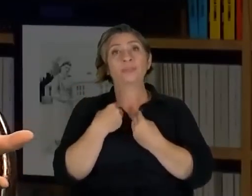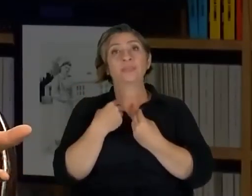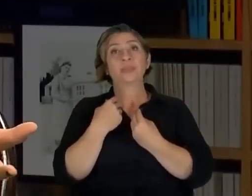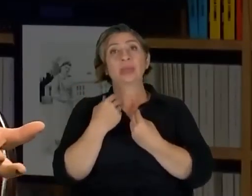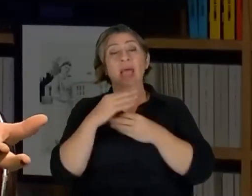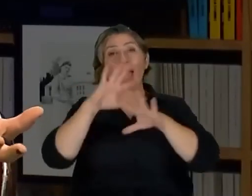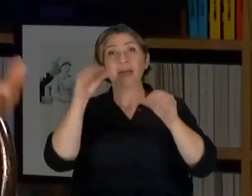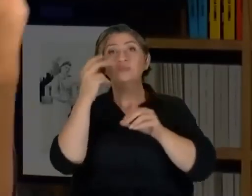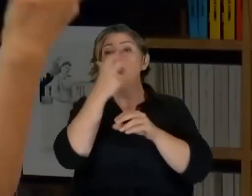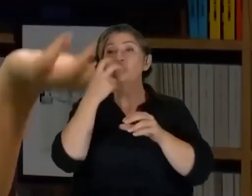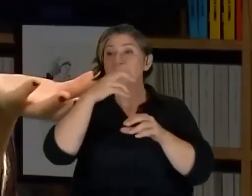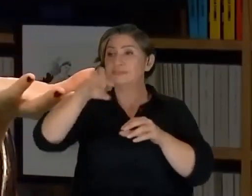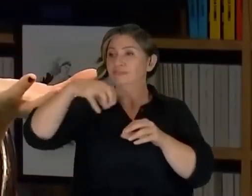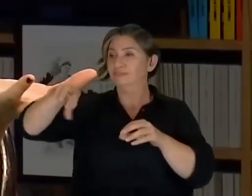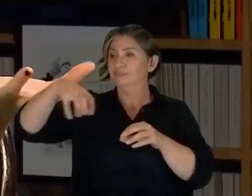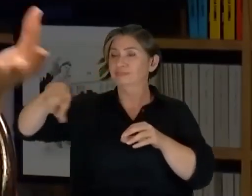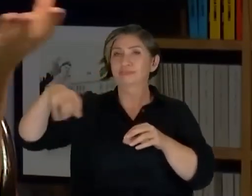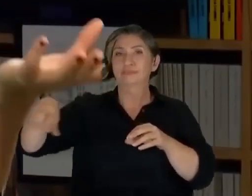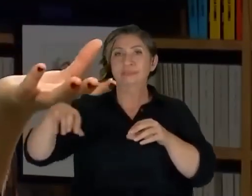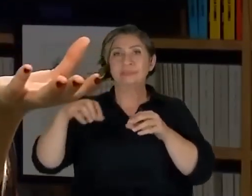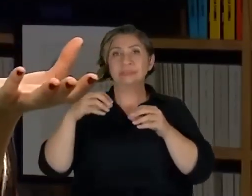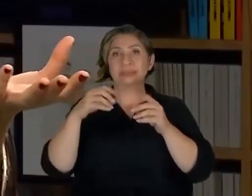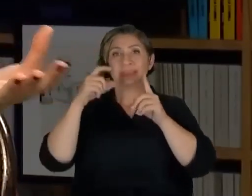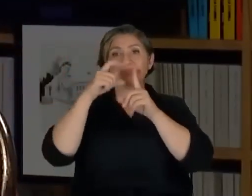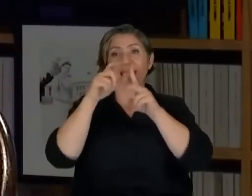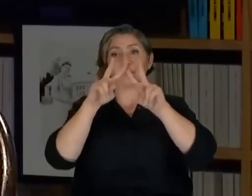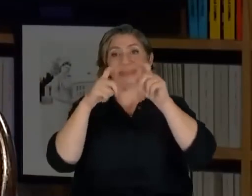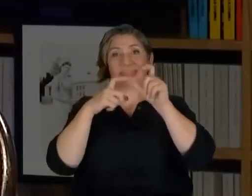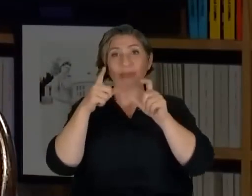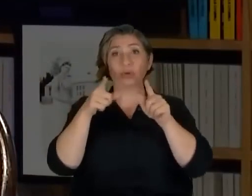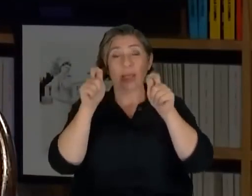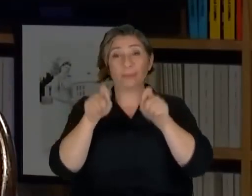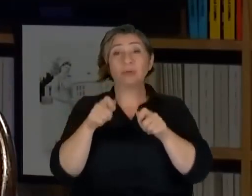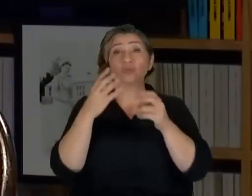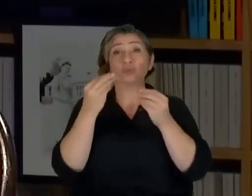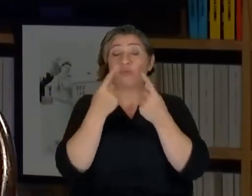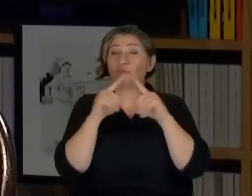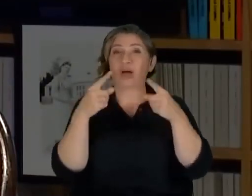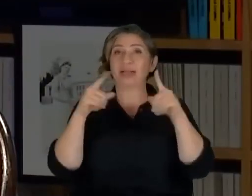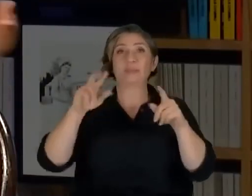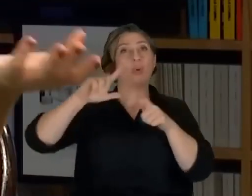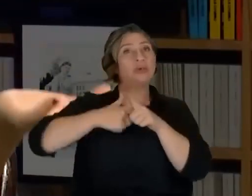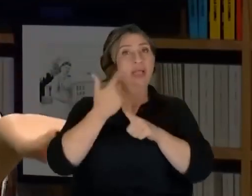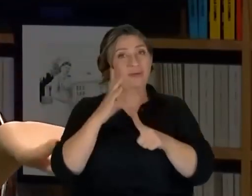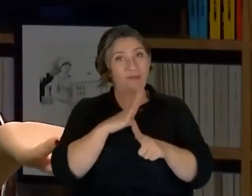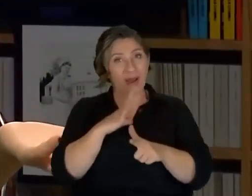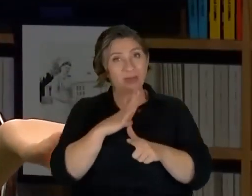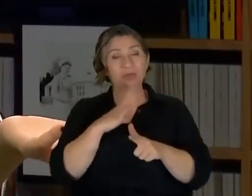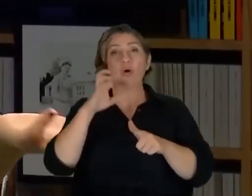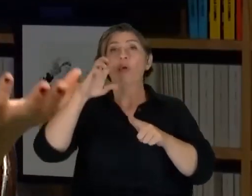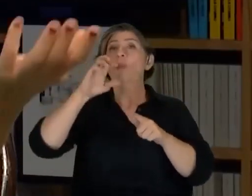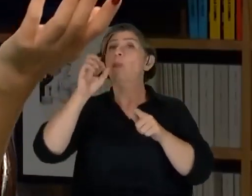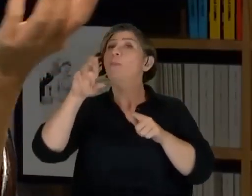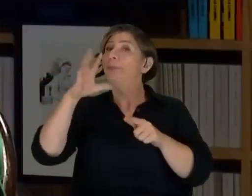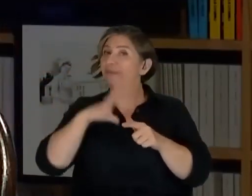her müzik sektöründe, yani müzik şeyinde, yani DMC'de de böyle yaptıkları çok niş projeler de var.